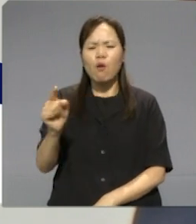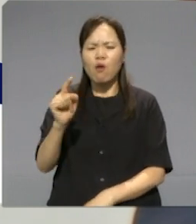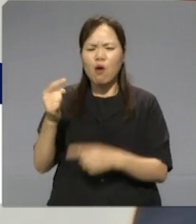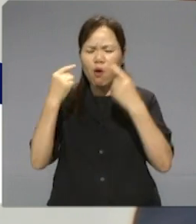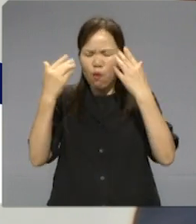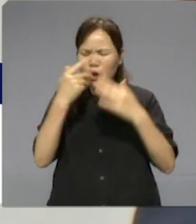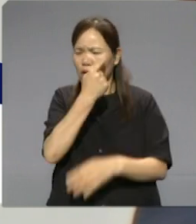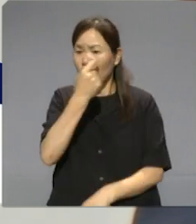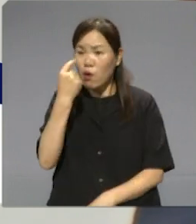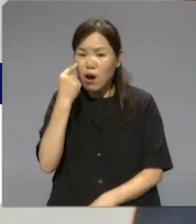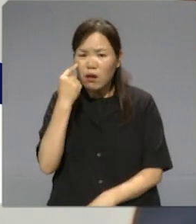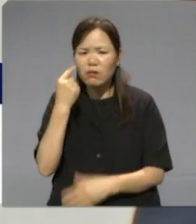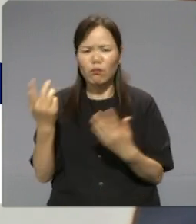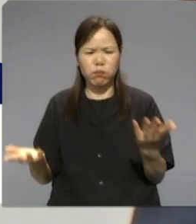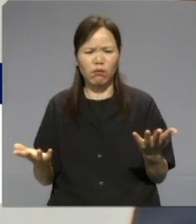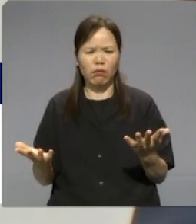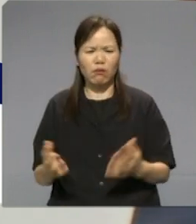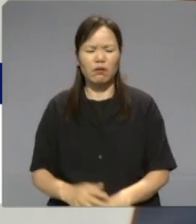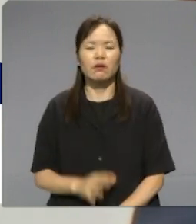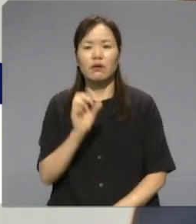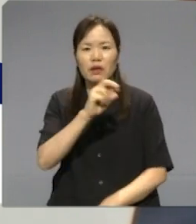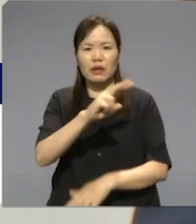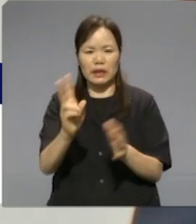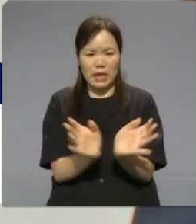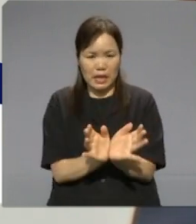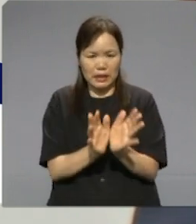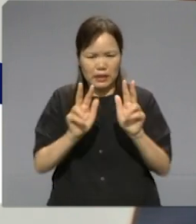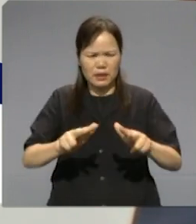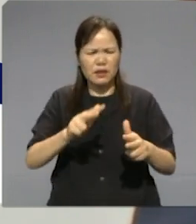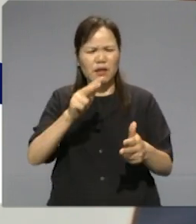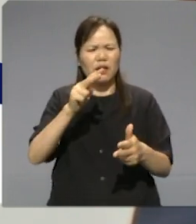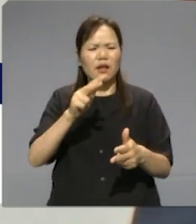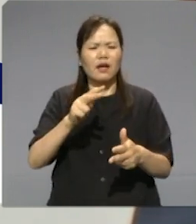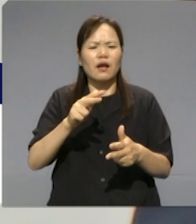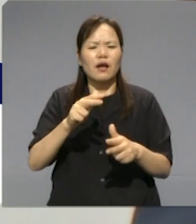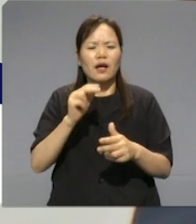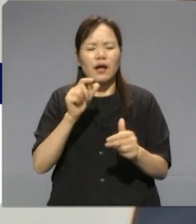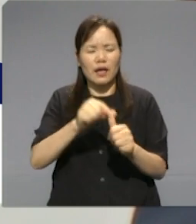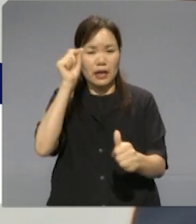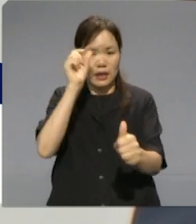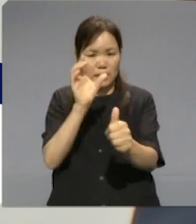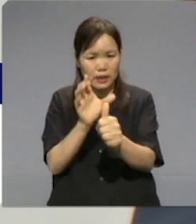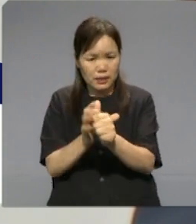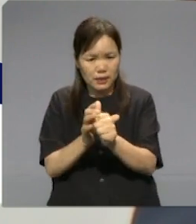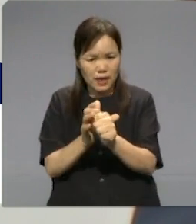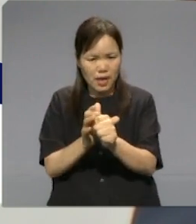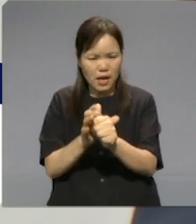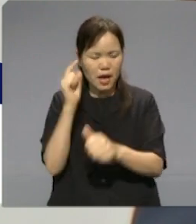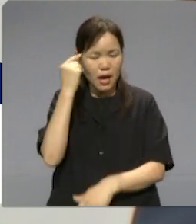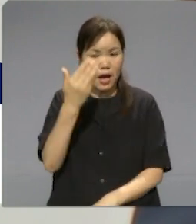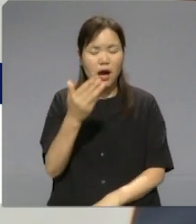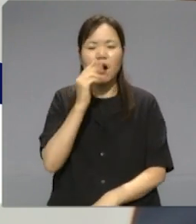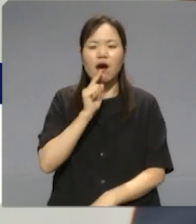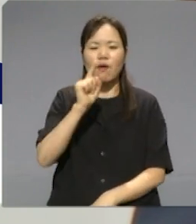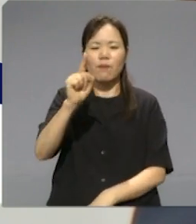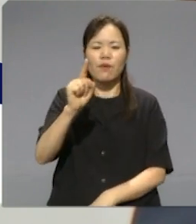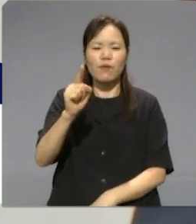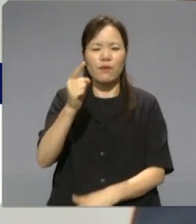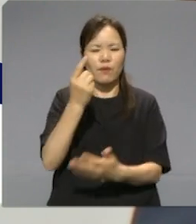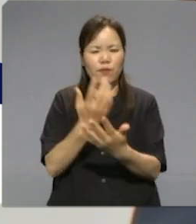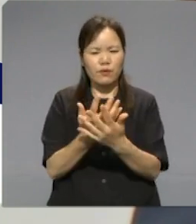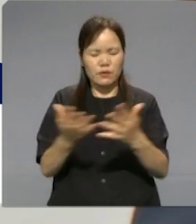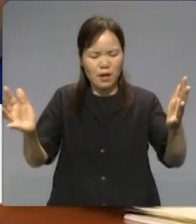제대로 확인된 것이 없었습니다 야당은 이제 그만 인사 청문 결과 보고서 채택에